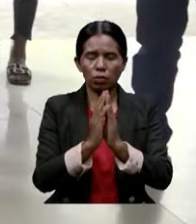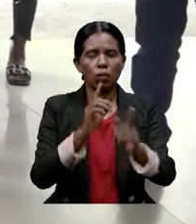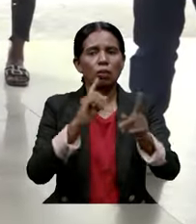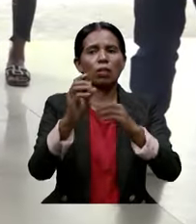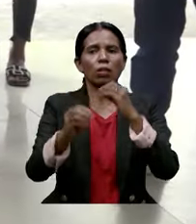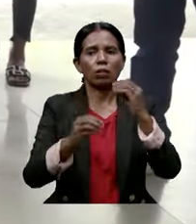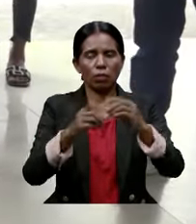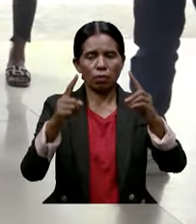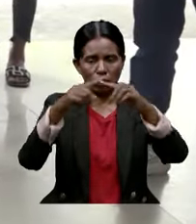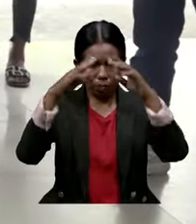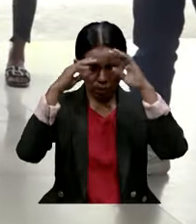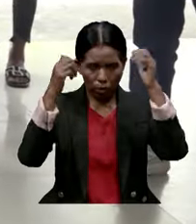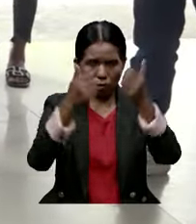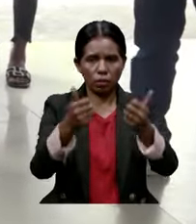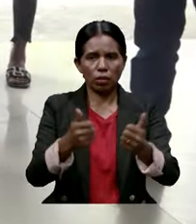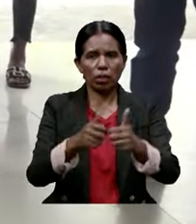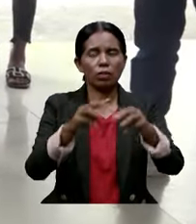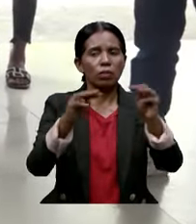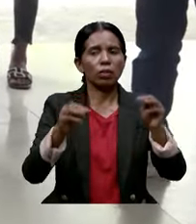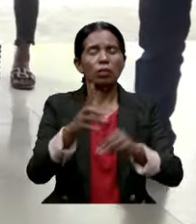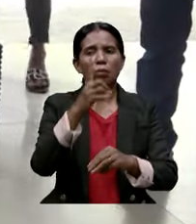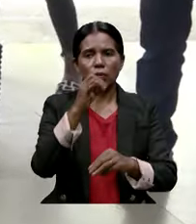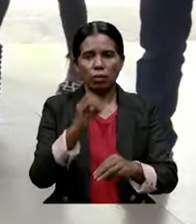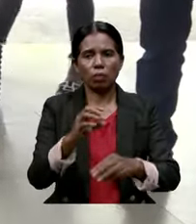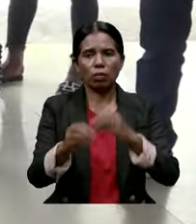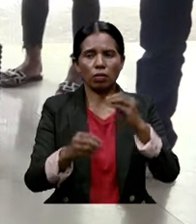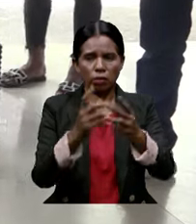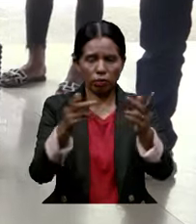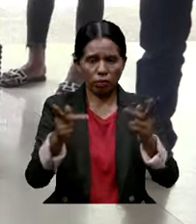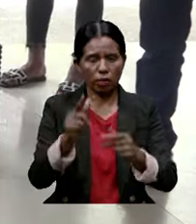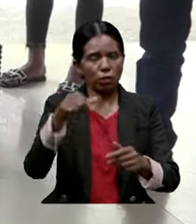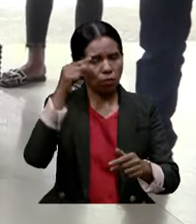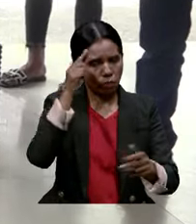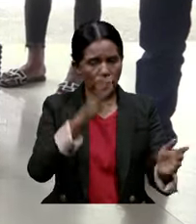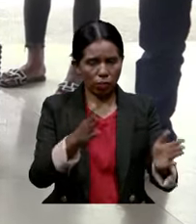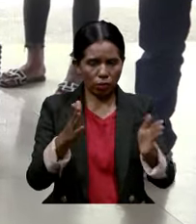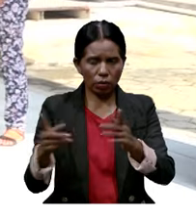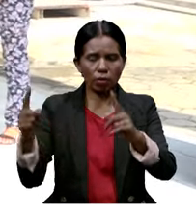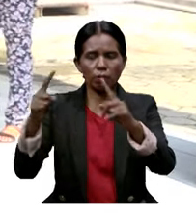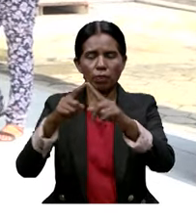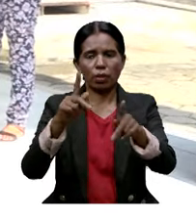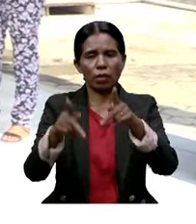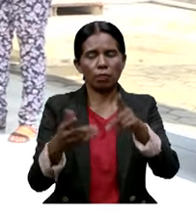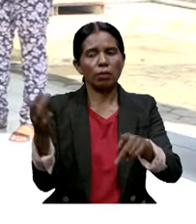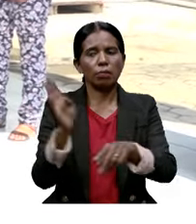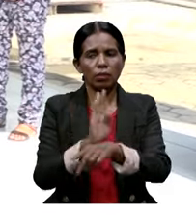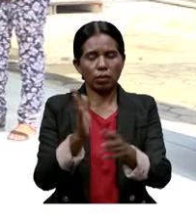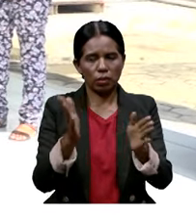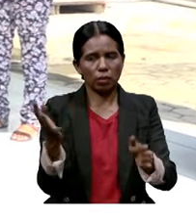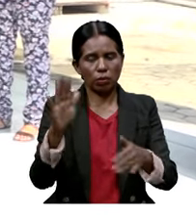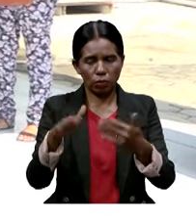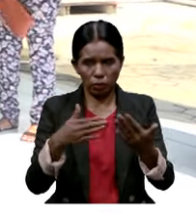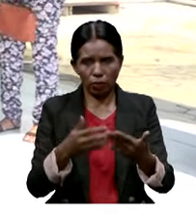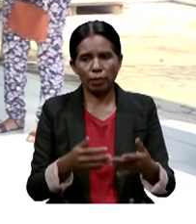ba presidente autoridade munisipiu dili kono ba kondisaun de be governo prepara ona ba vendedor sira ne.